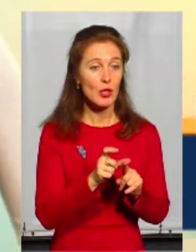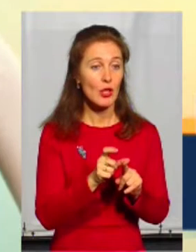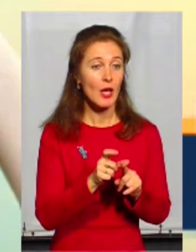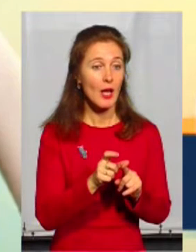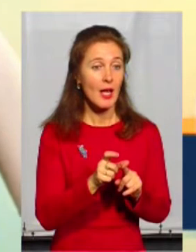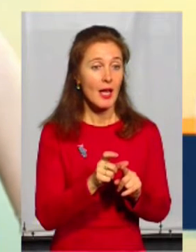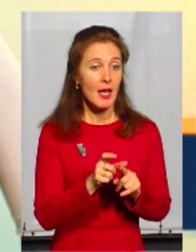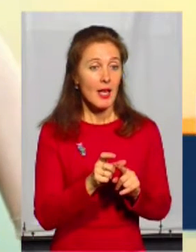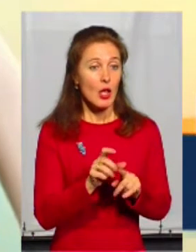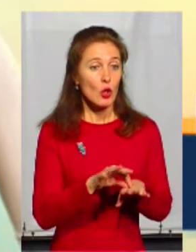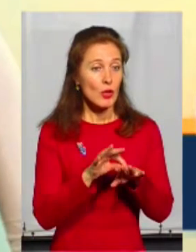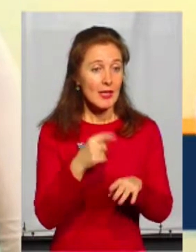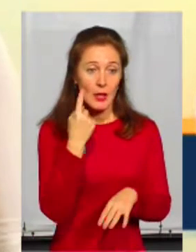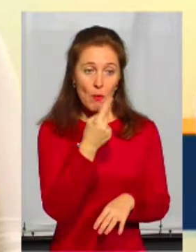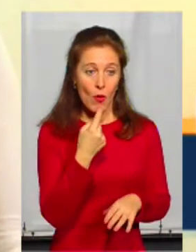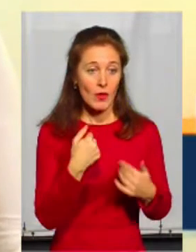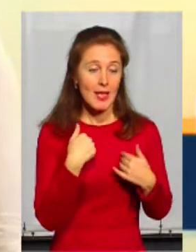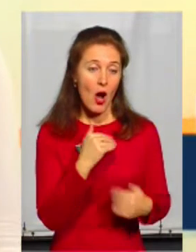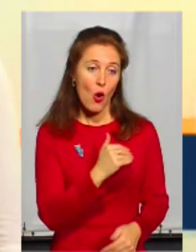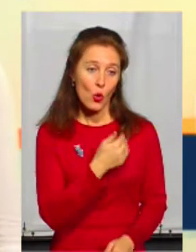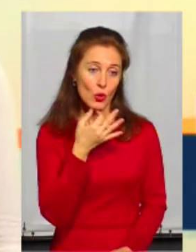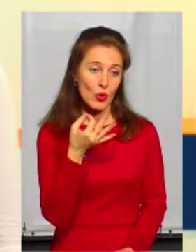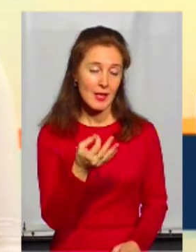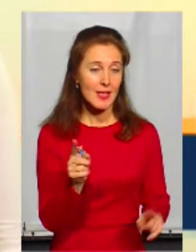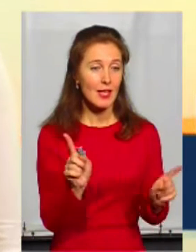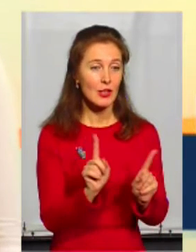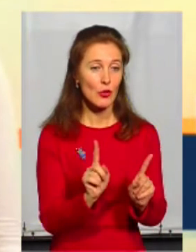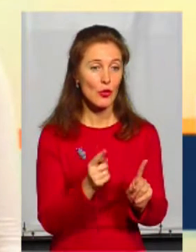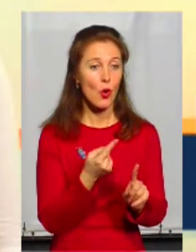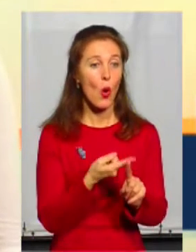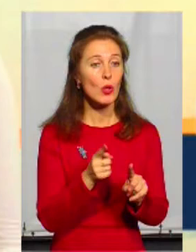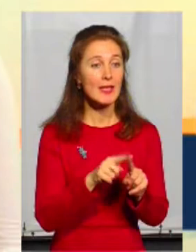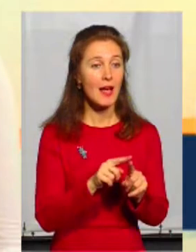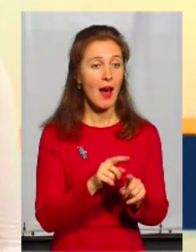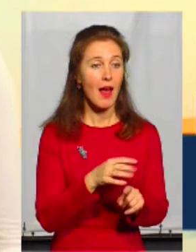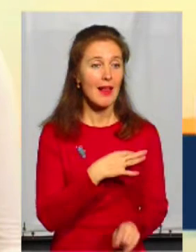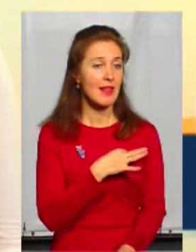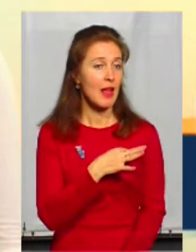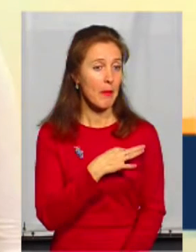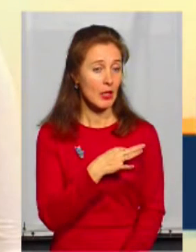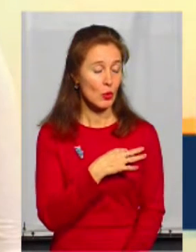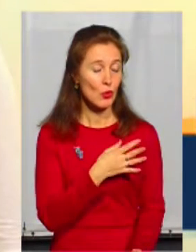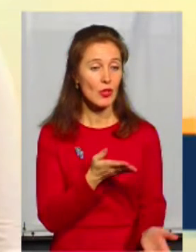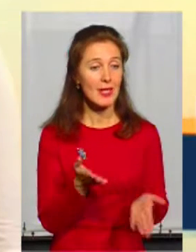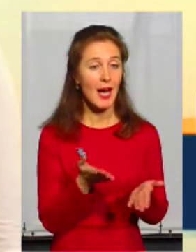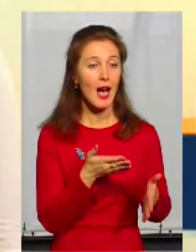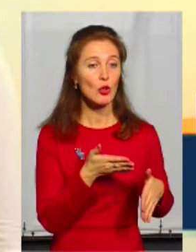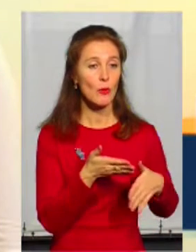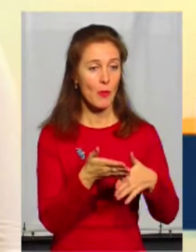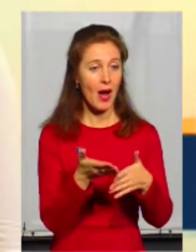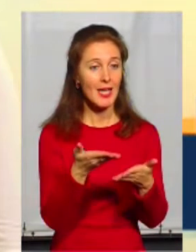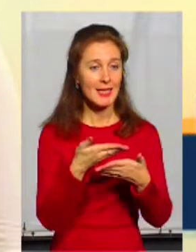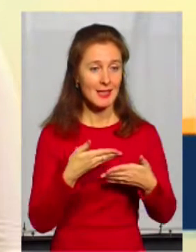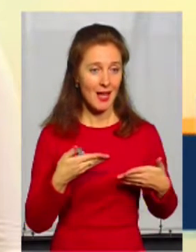І я хочу сказати, що ось ця небайдужість, яка